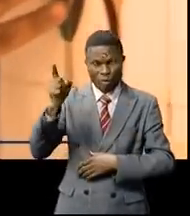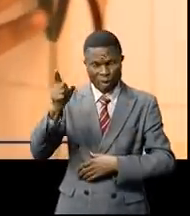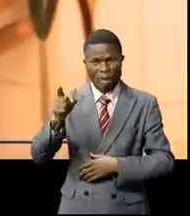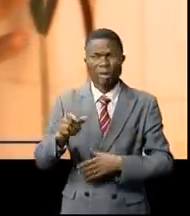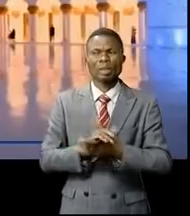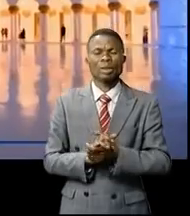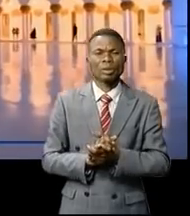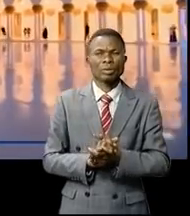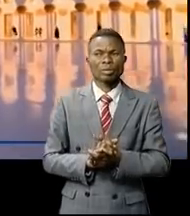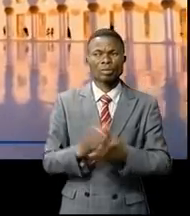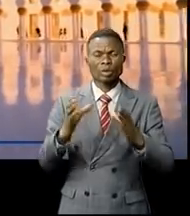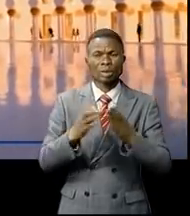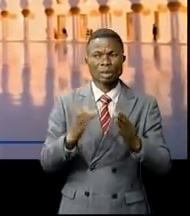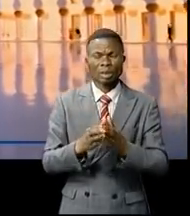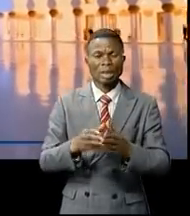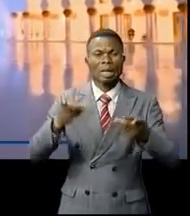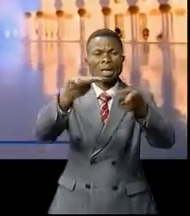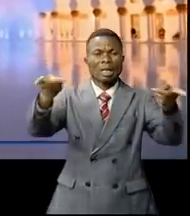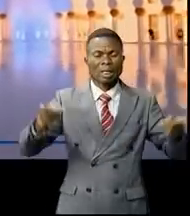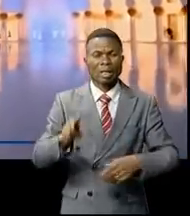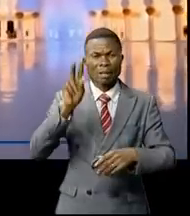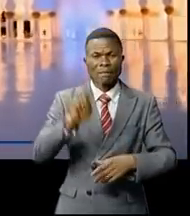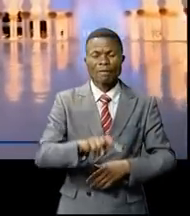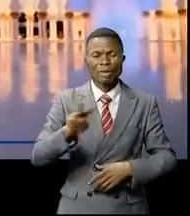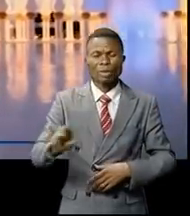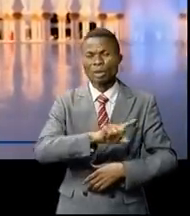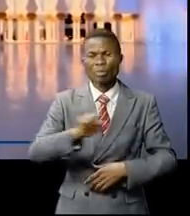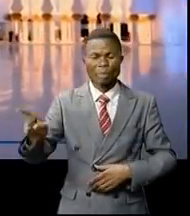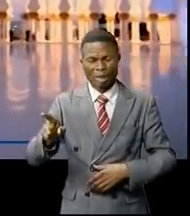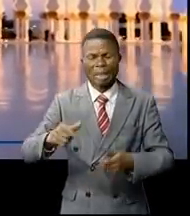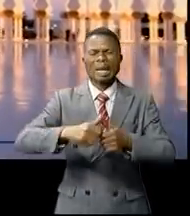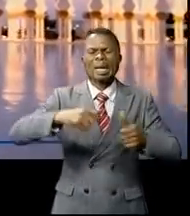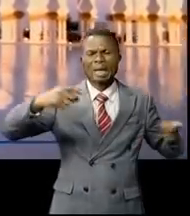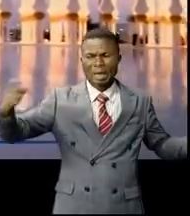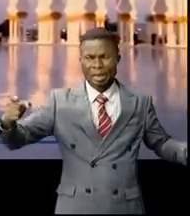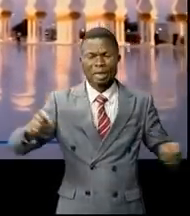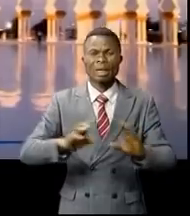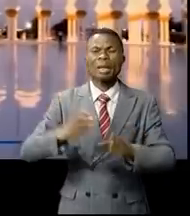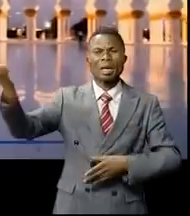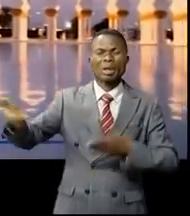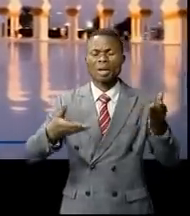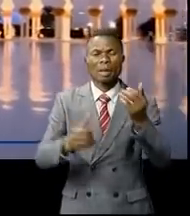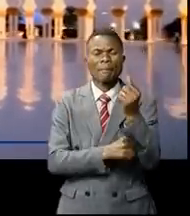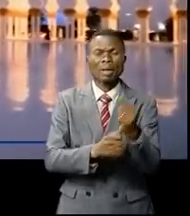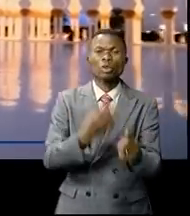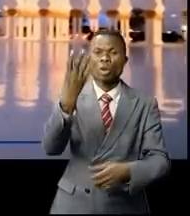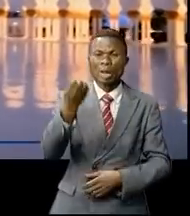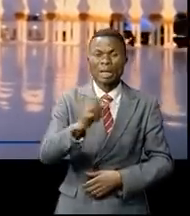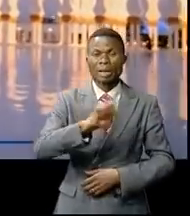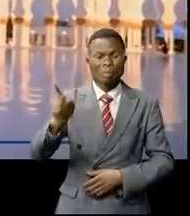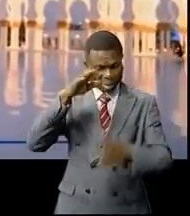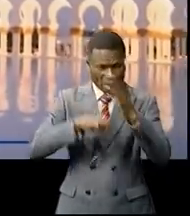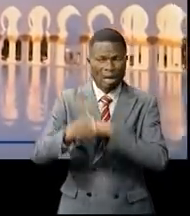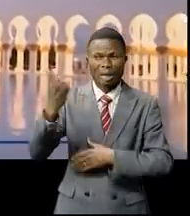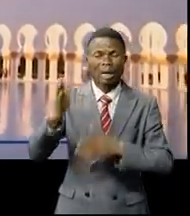unis avec une superficie de 22 mille quatre cent douze mètres carrés et la capacité d'accueil de 40 mille personnes la mosquée